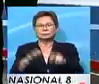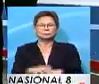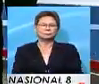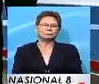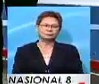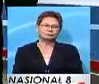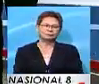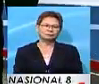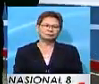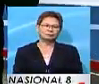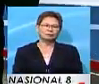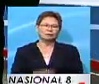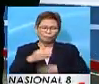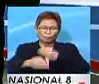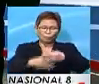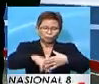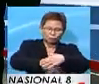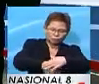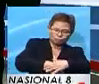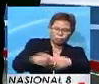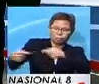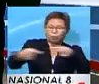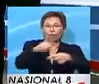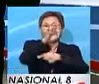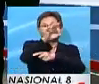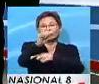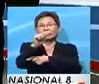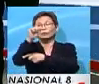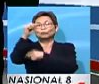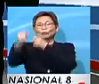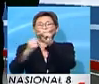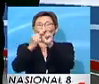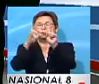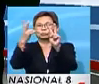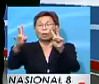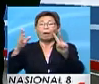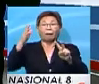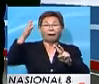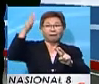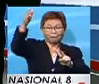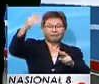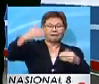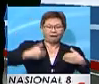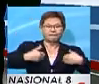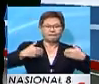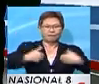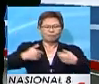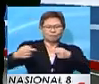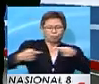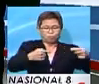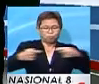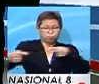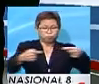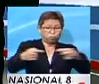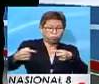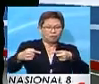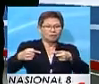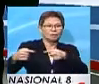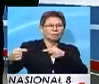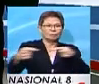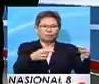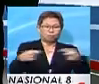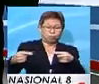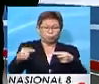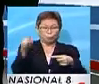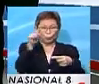2015 proses undian saingan awal Piala FA 2017 bakal menyaksikan beberapa perlawanan yang menjanjikan saingan